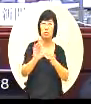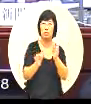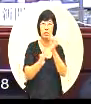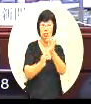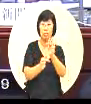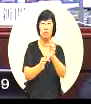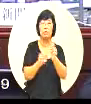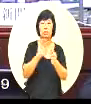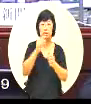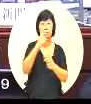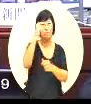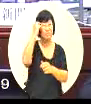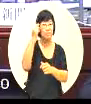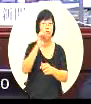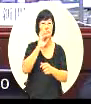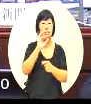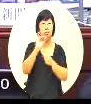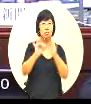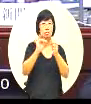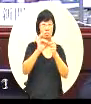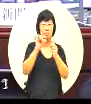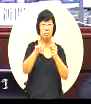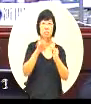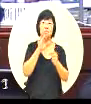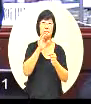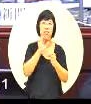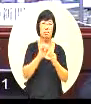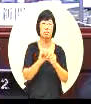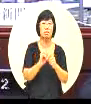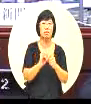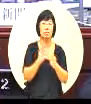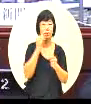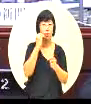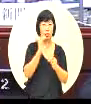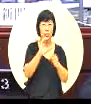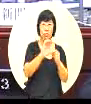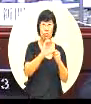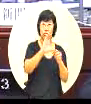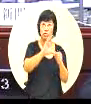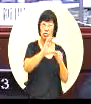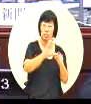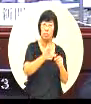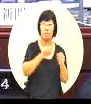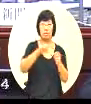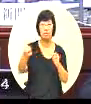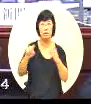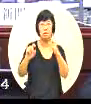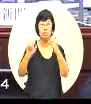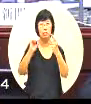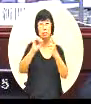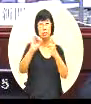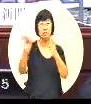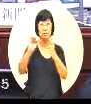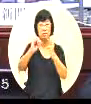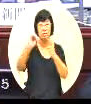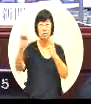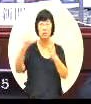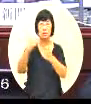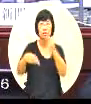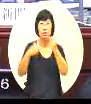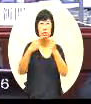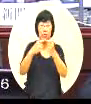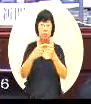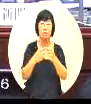定是100年啊，90年加那个100年那个。 管 查我刚 刚， 我知道，就